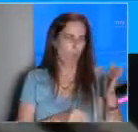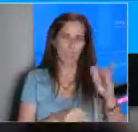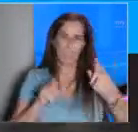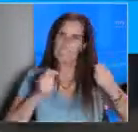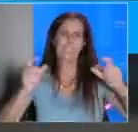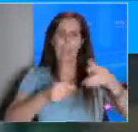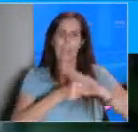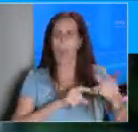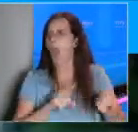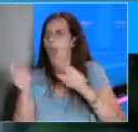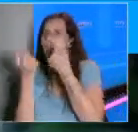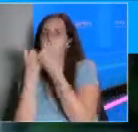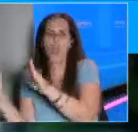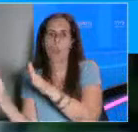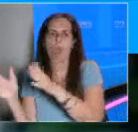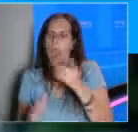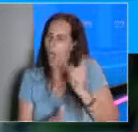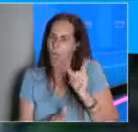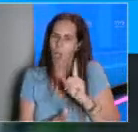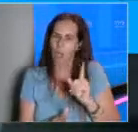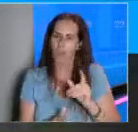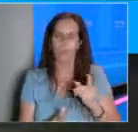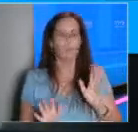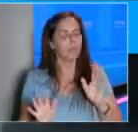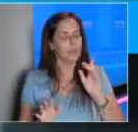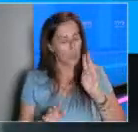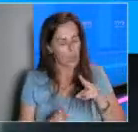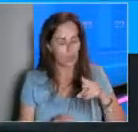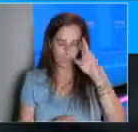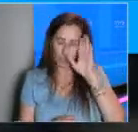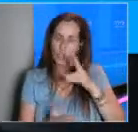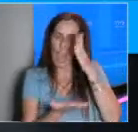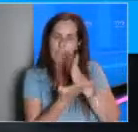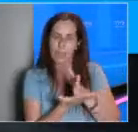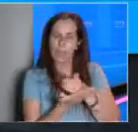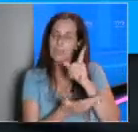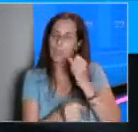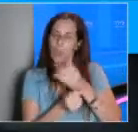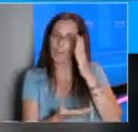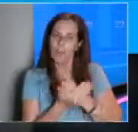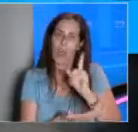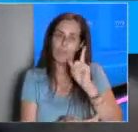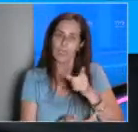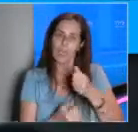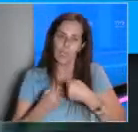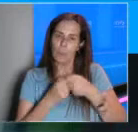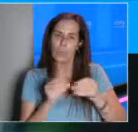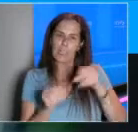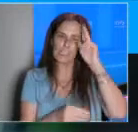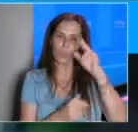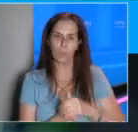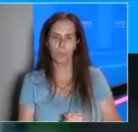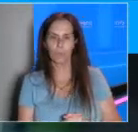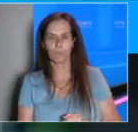סגר טוטלי, לגישה קיצונית אחרת שאומרת אין שום סיכון. יש דרך האמצע, יש סיכון, אבל אפשר להתמודד איתו.